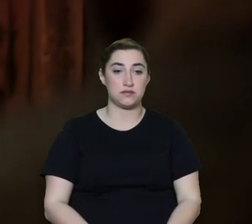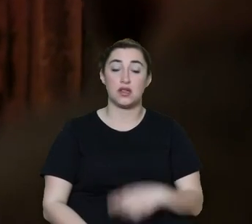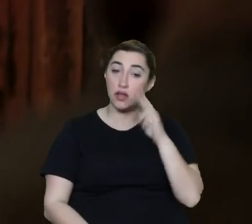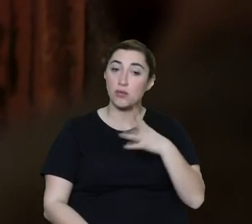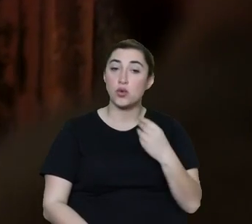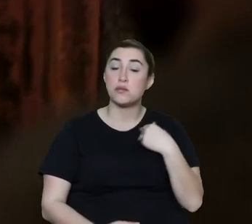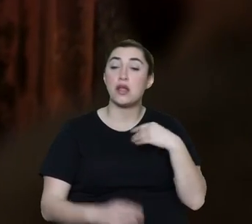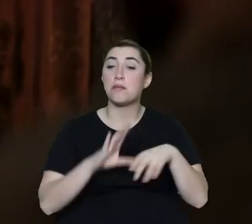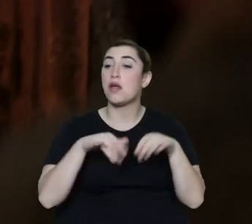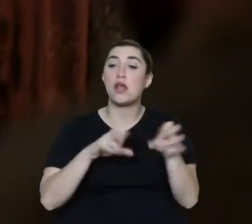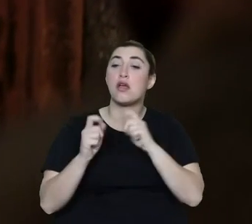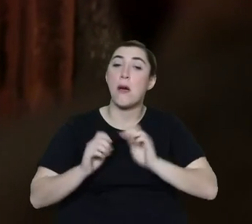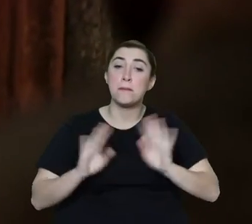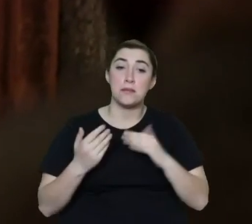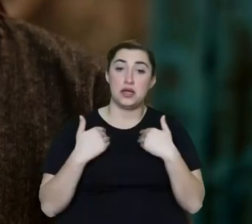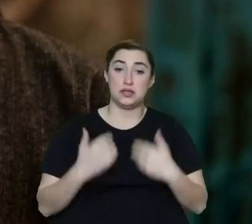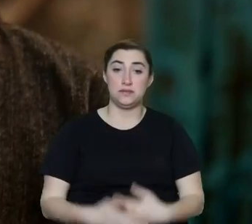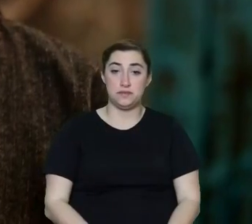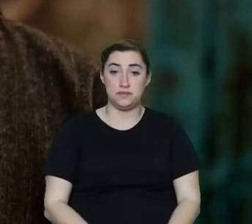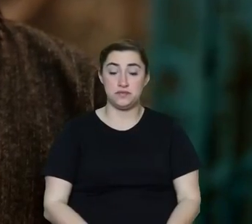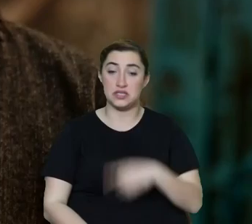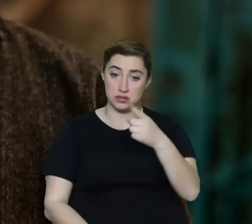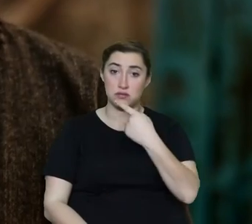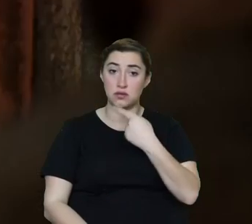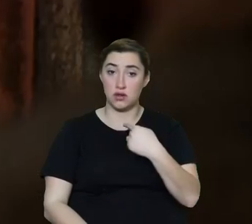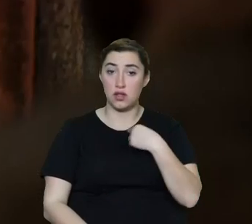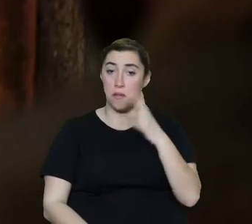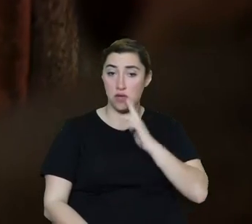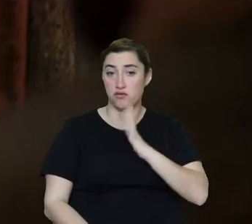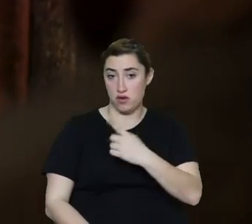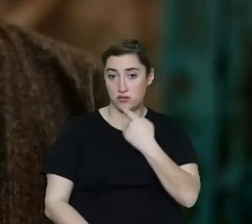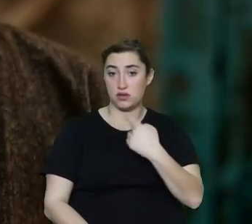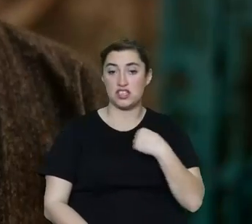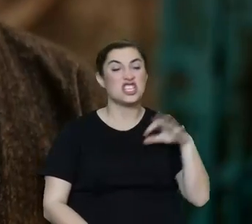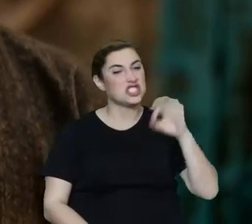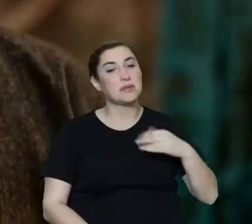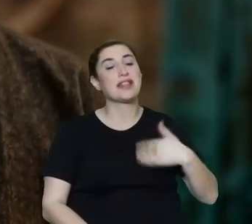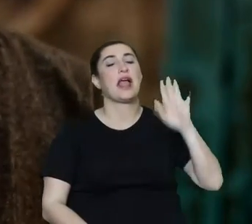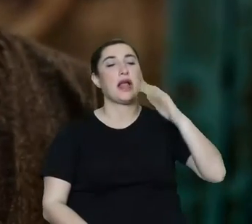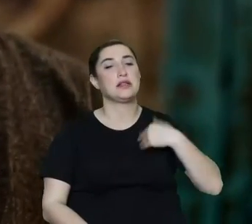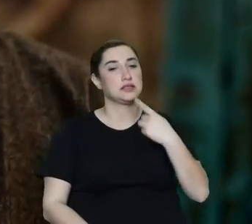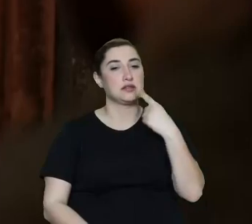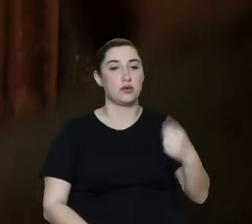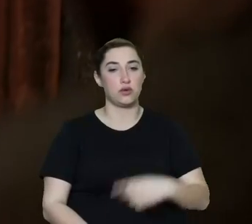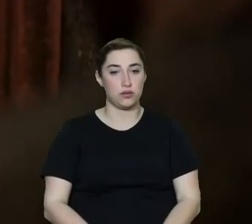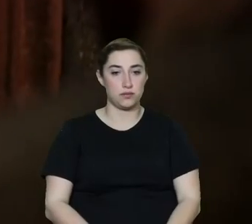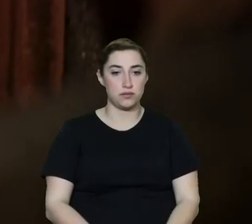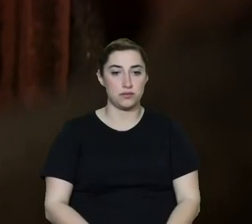Yemin olsun ben gasp etmedim kimseye Kadı Efendi. Siz dediniz, masumsun dediniz. Şimdi de değilsin dedim.